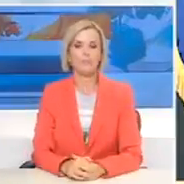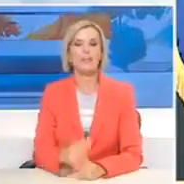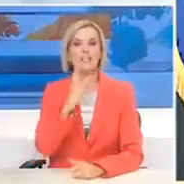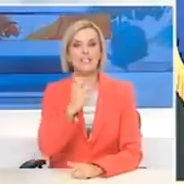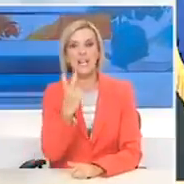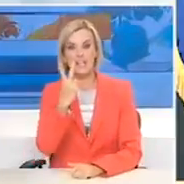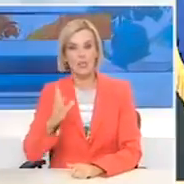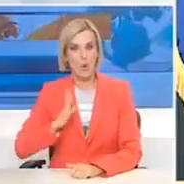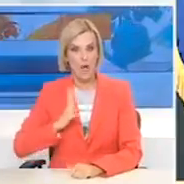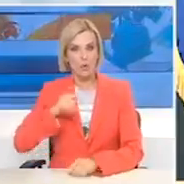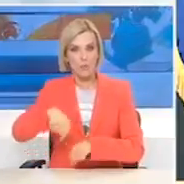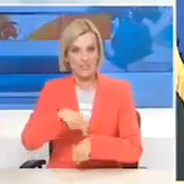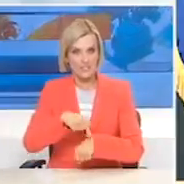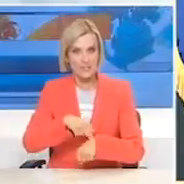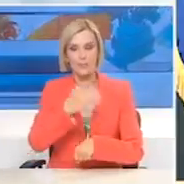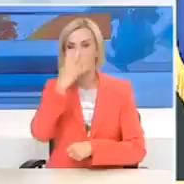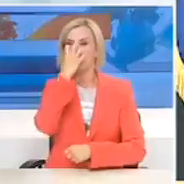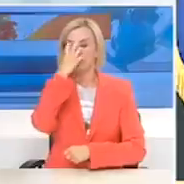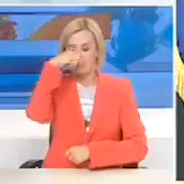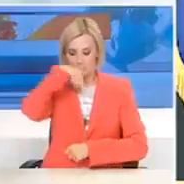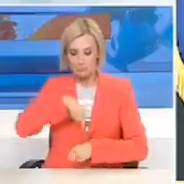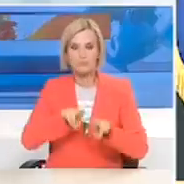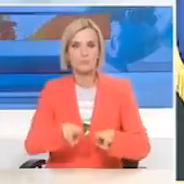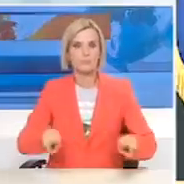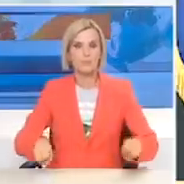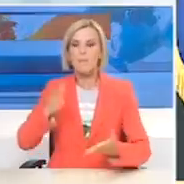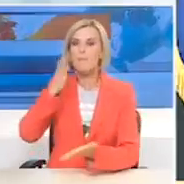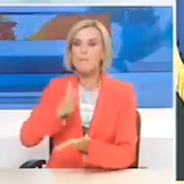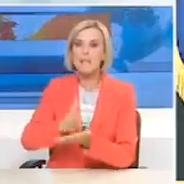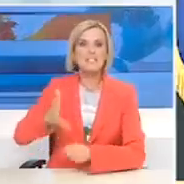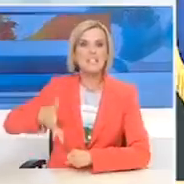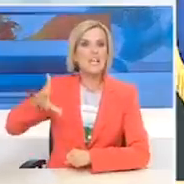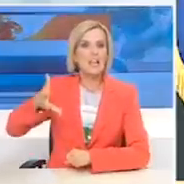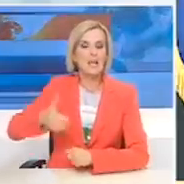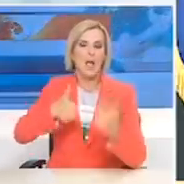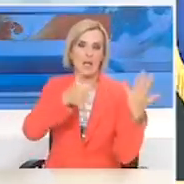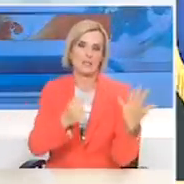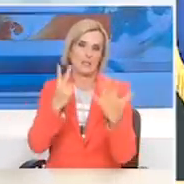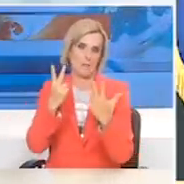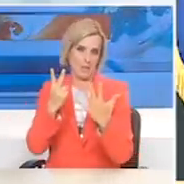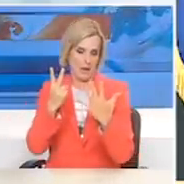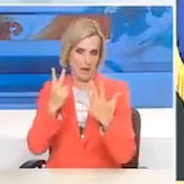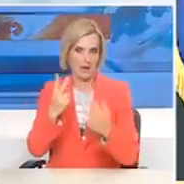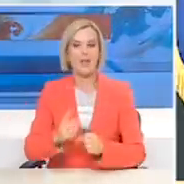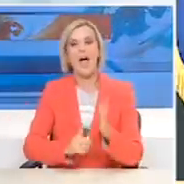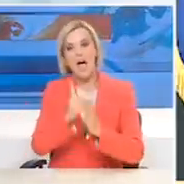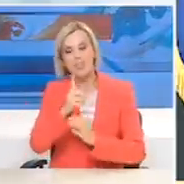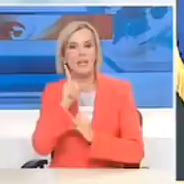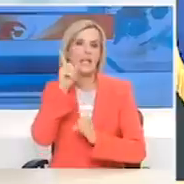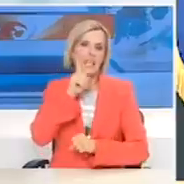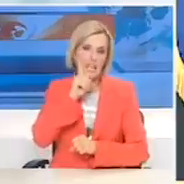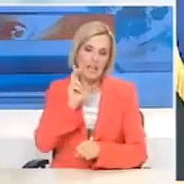32 συμπολίτες μας νοσηλεύονται διασωληνωμένοι. Η διάμεση ηλικία τους είναι τα 67 έτη. 11 είναι γυναίκες και οι υπόλοιποι άνδρες.